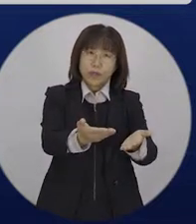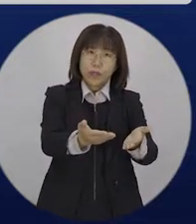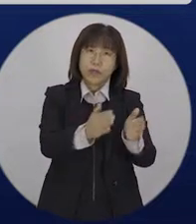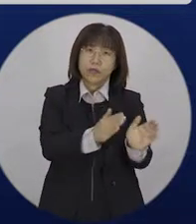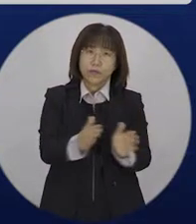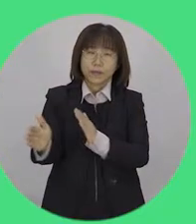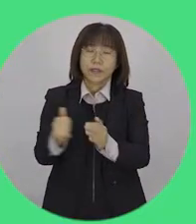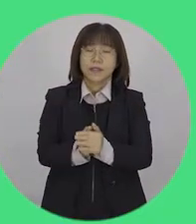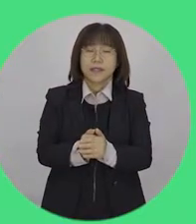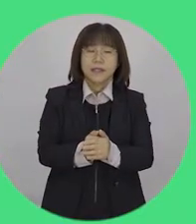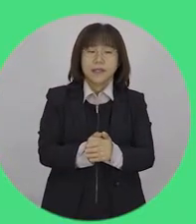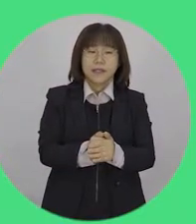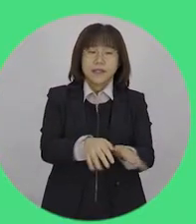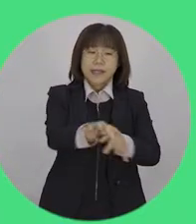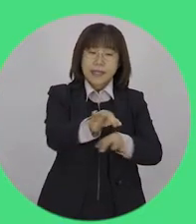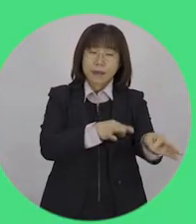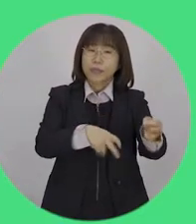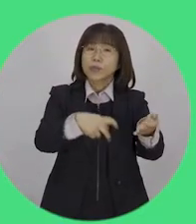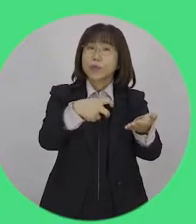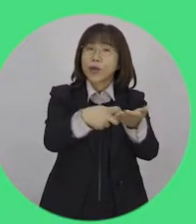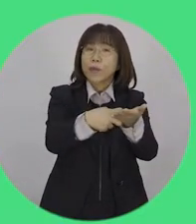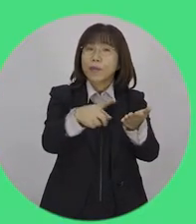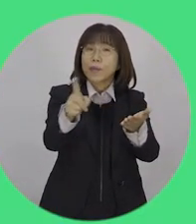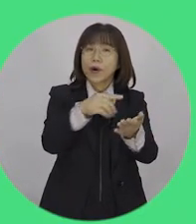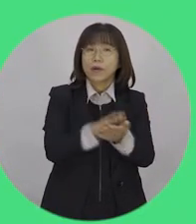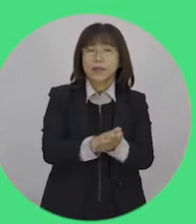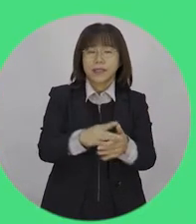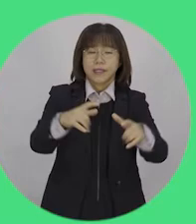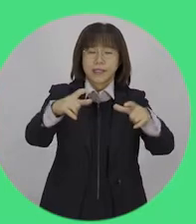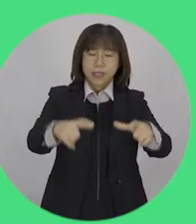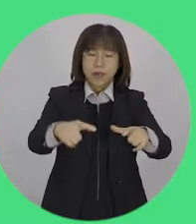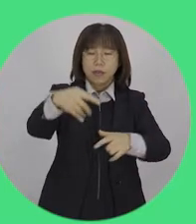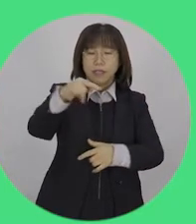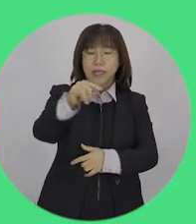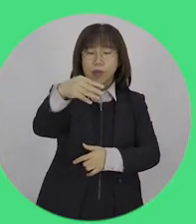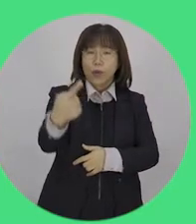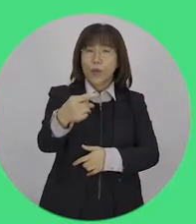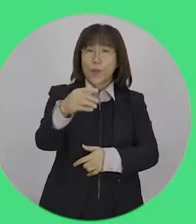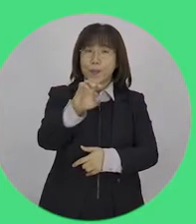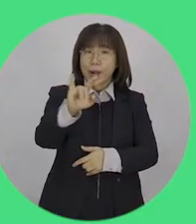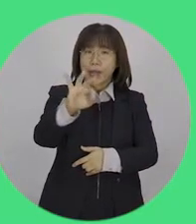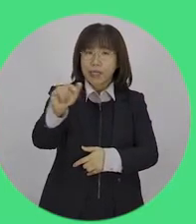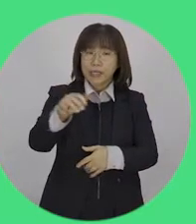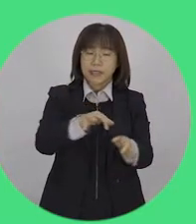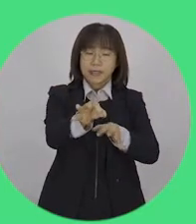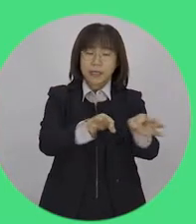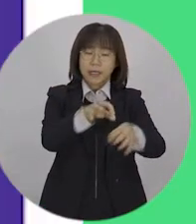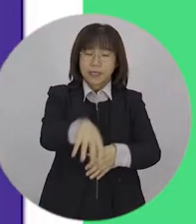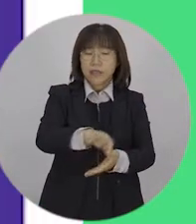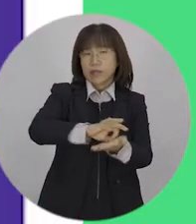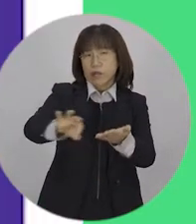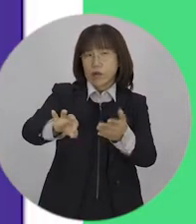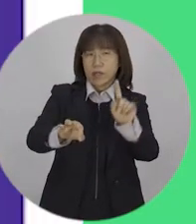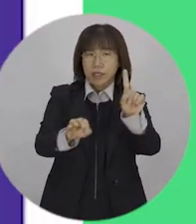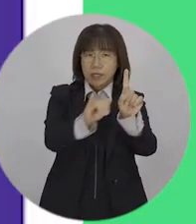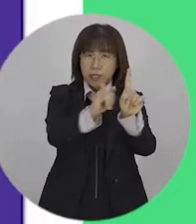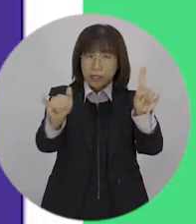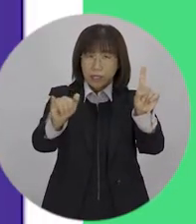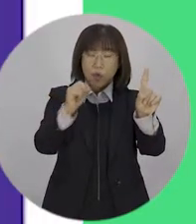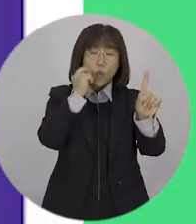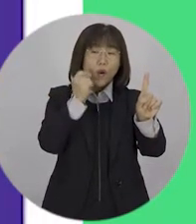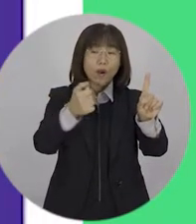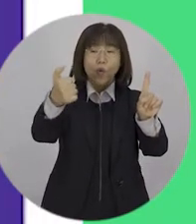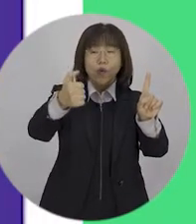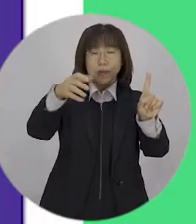마련됐습니다. 상품권은 지역 내 제로페이 가맹점에서 사용할 수 있는 상품권으로 1인당 월 50만